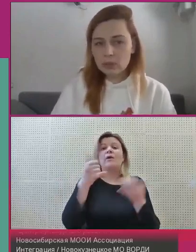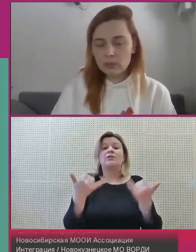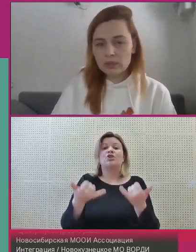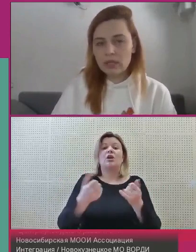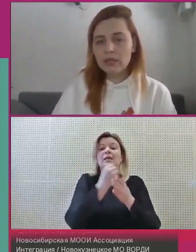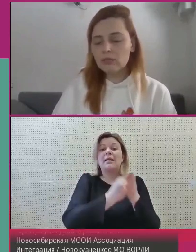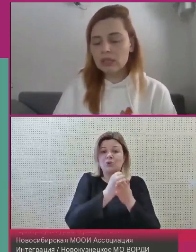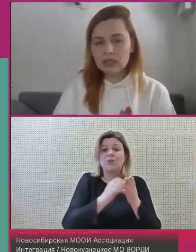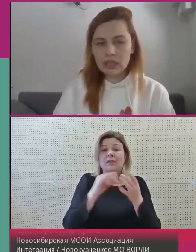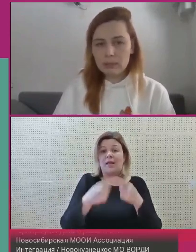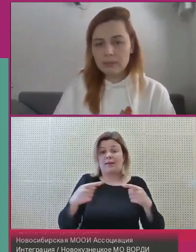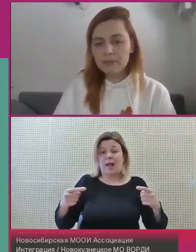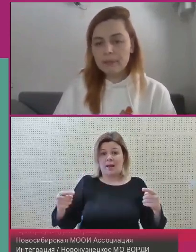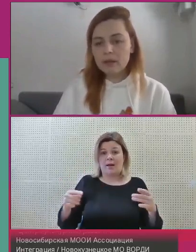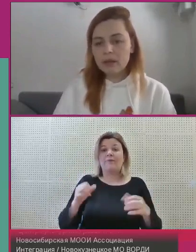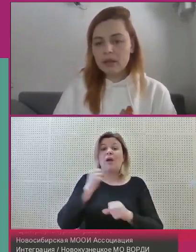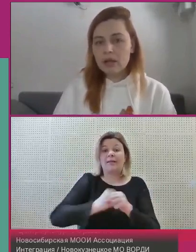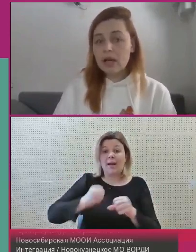и тому подобное, да, вот эти этапы.